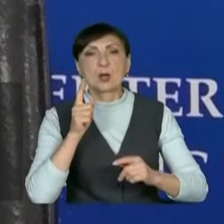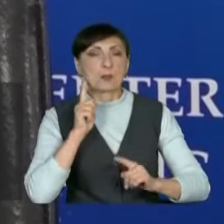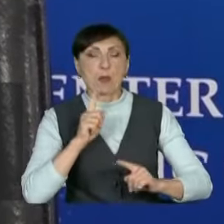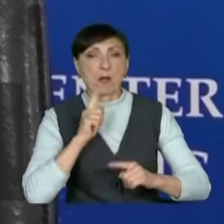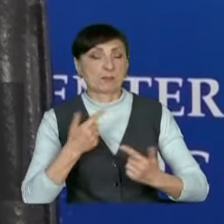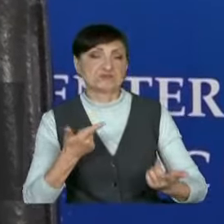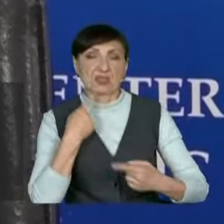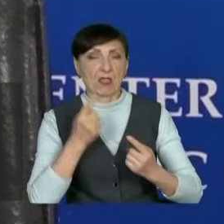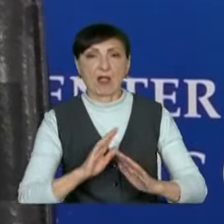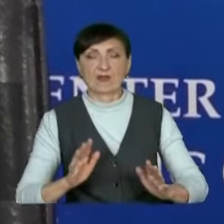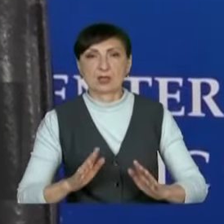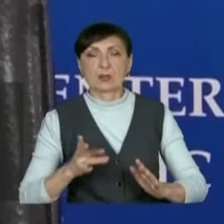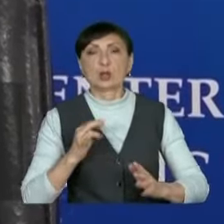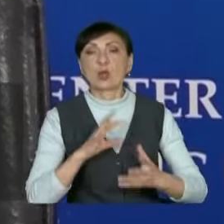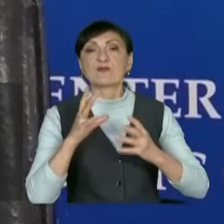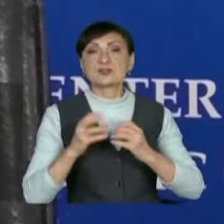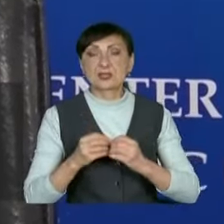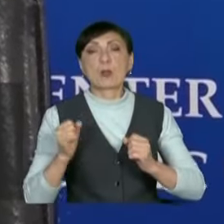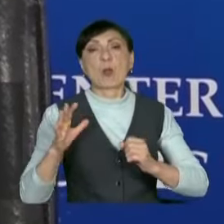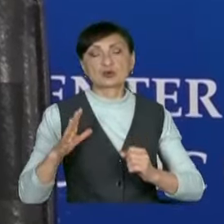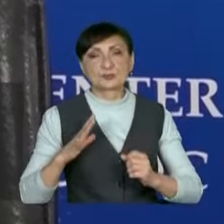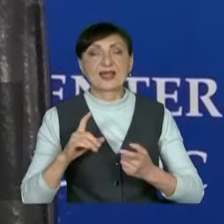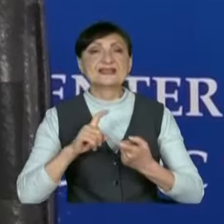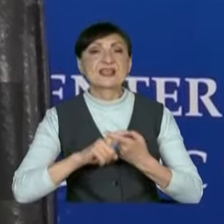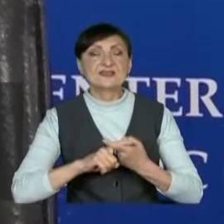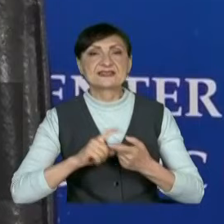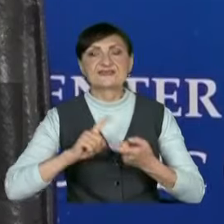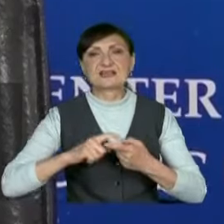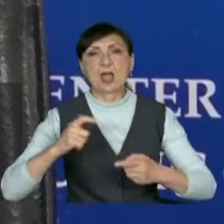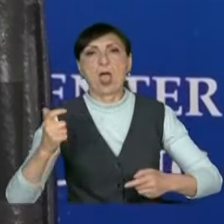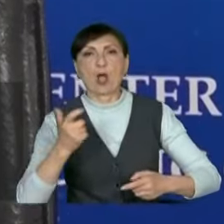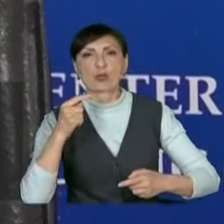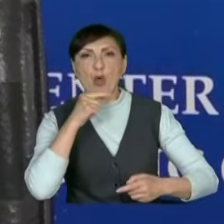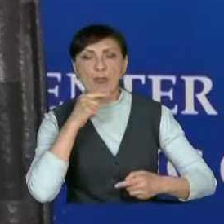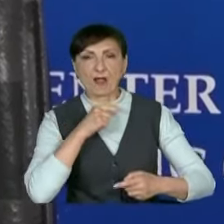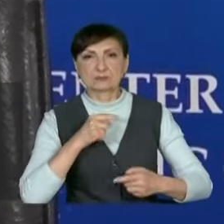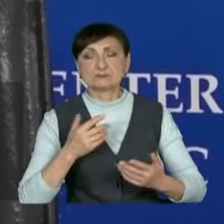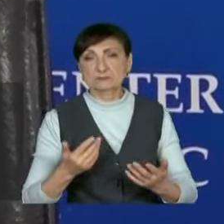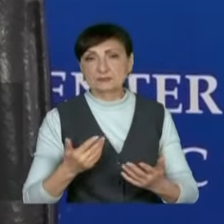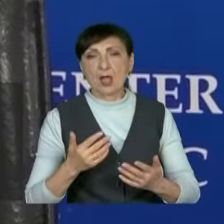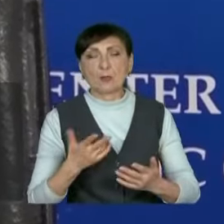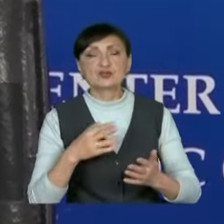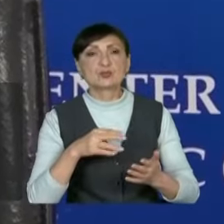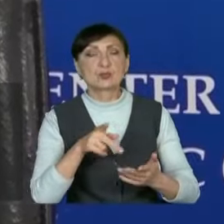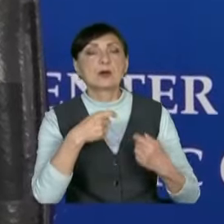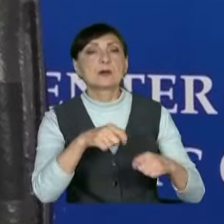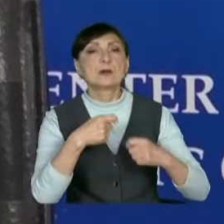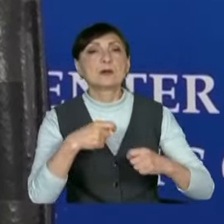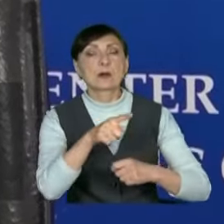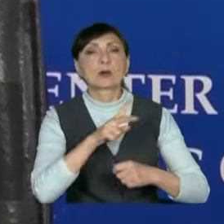не готовы. Но в целом как бы это будет зависеть и от экономической ситуации, потому что розничный сектор –